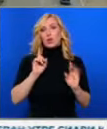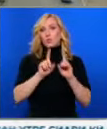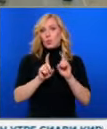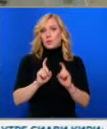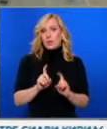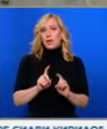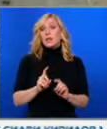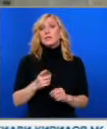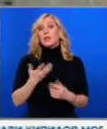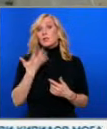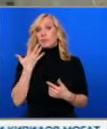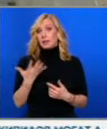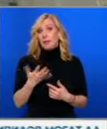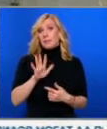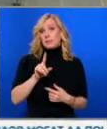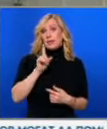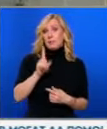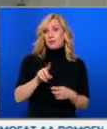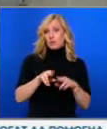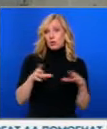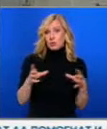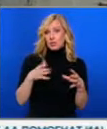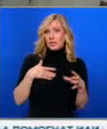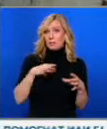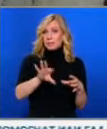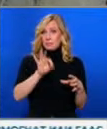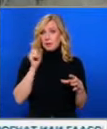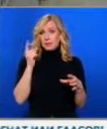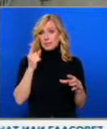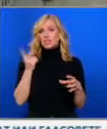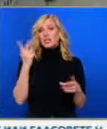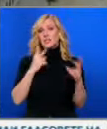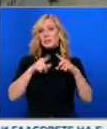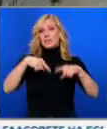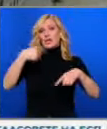Дали от петия път 51-то Народно събрание ще има избран председател, ще стане ясно утре.